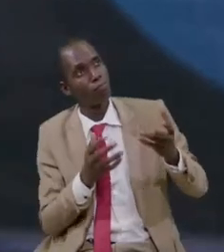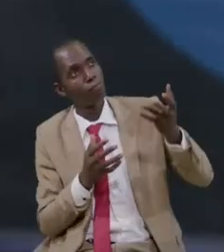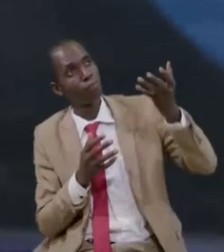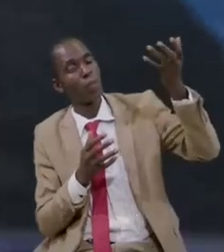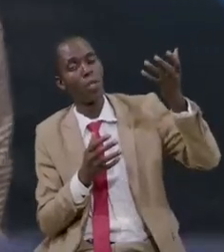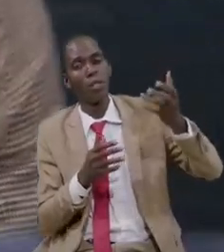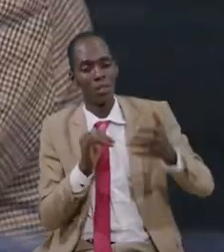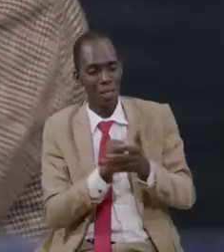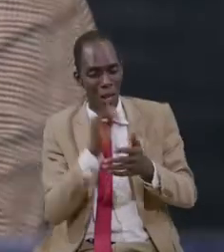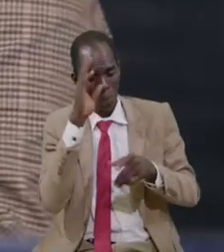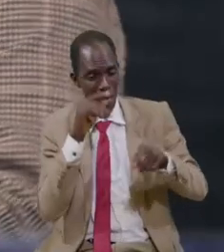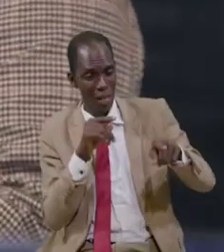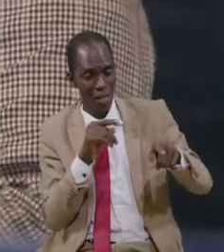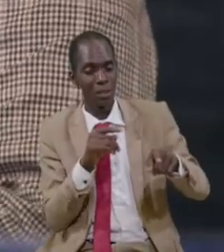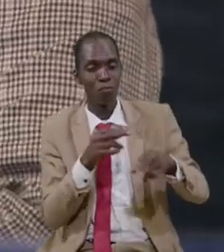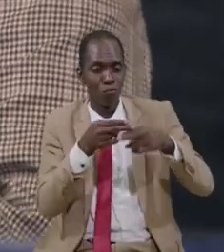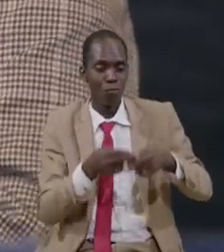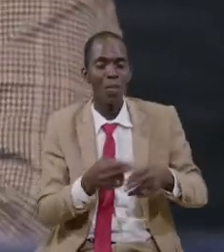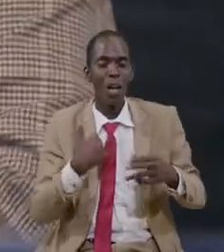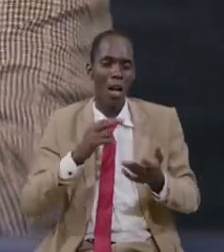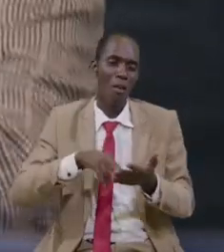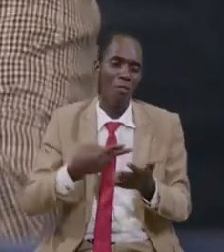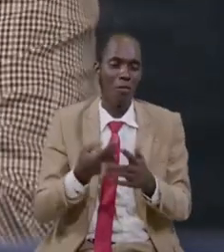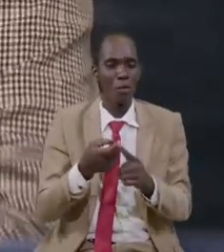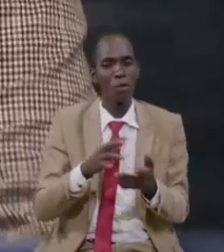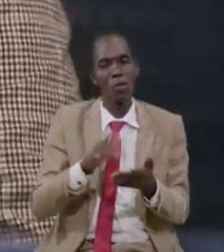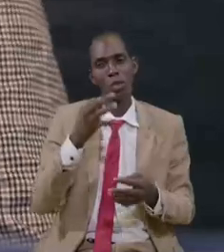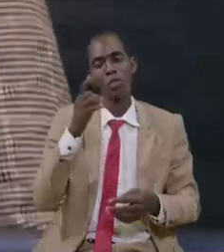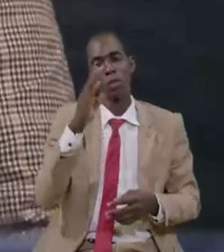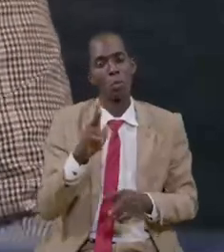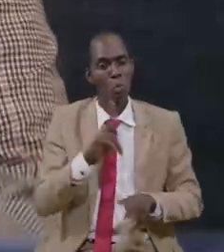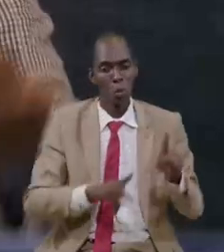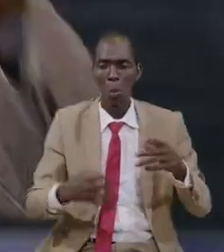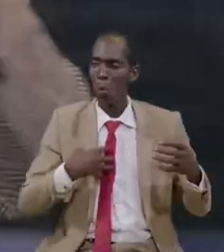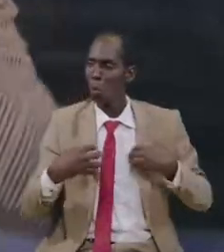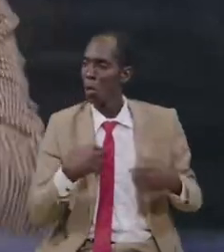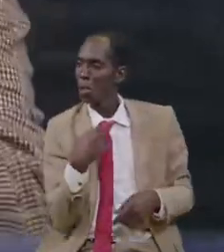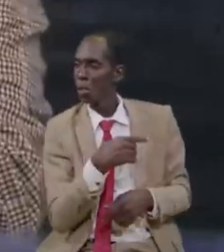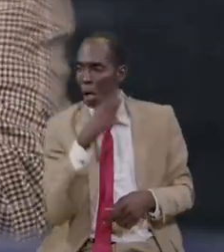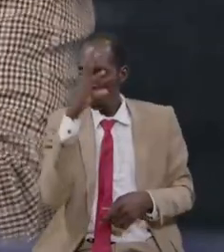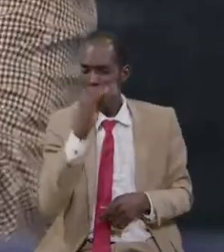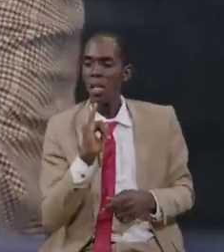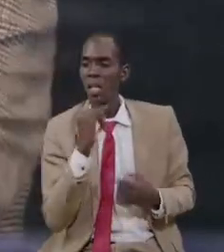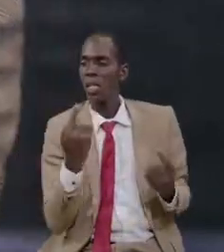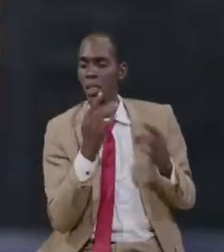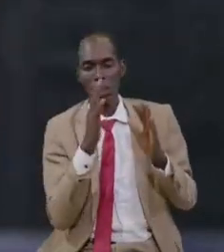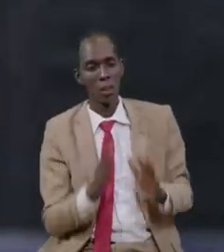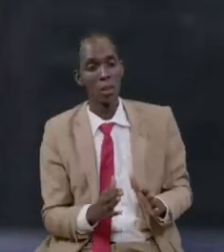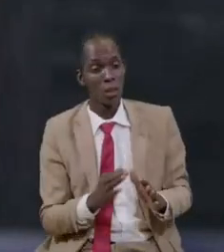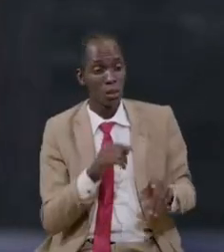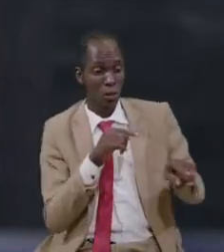Dieu. Et on dit, ah, l'homme est un pécheur. Il n'a pas atteint Dieu. Mais